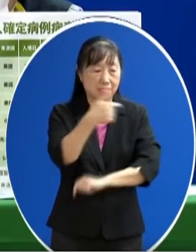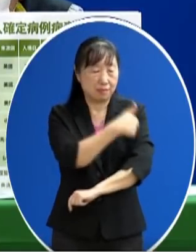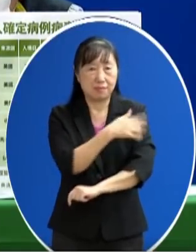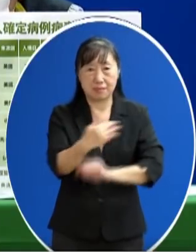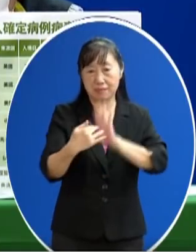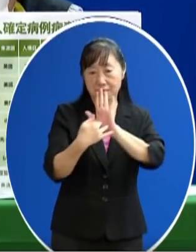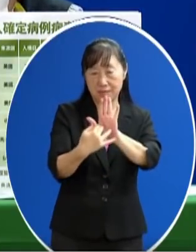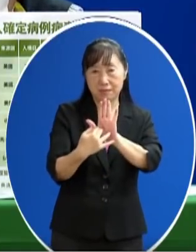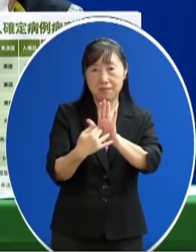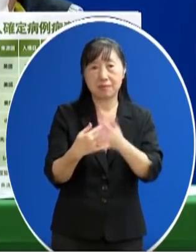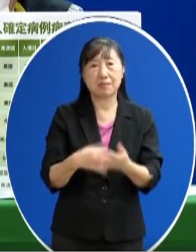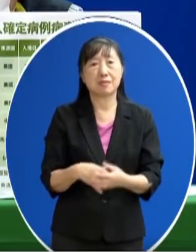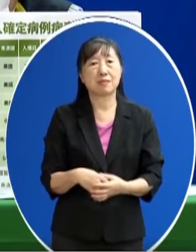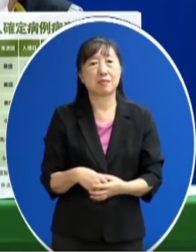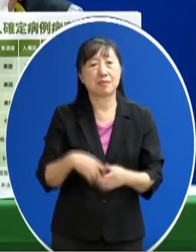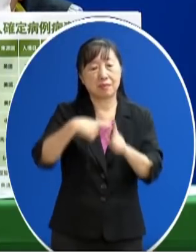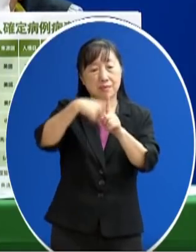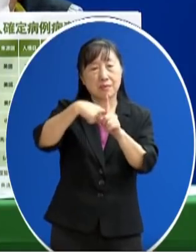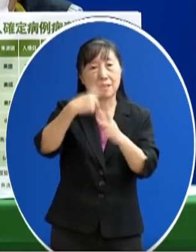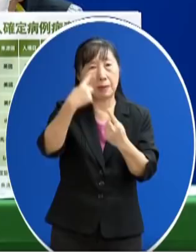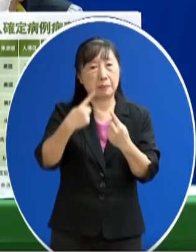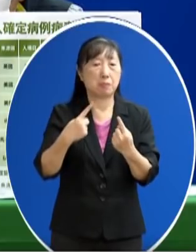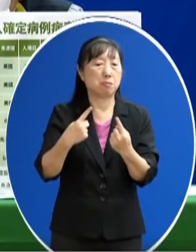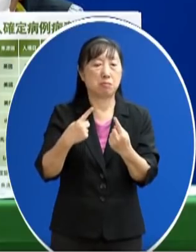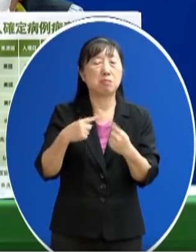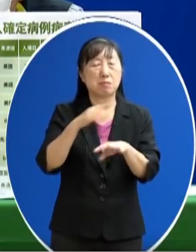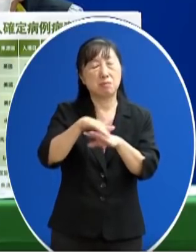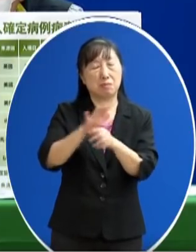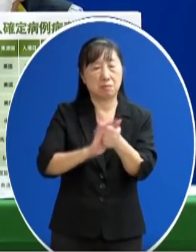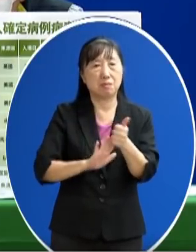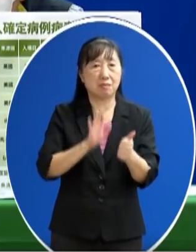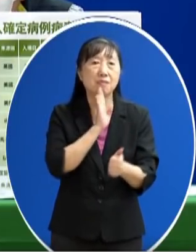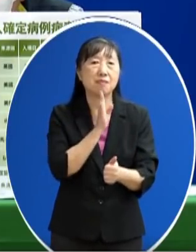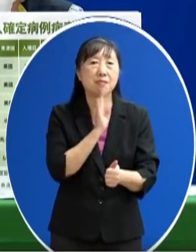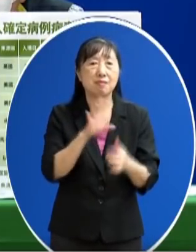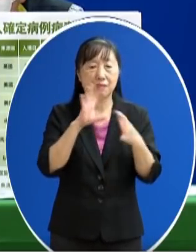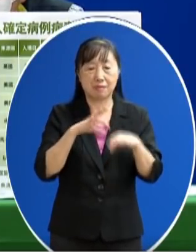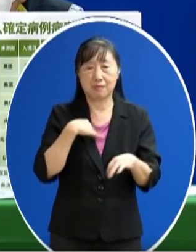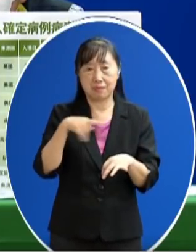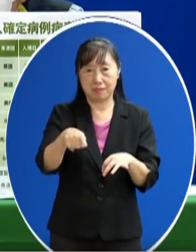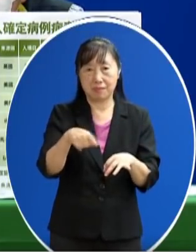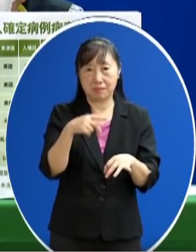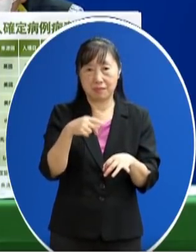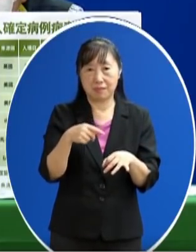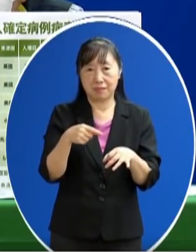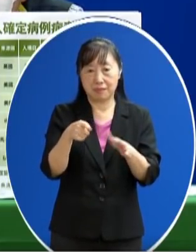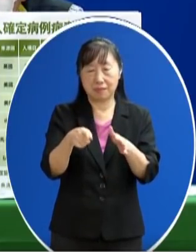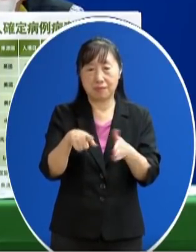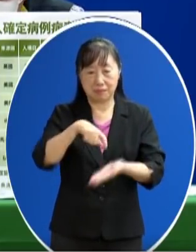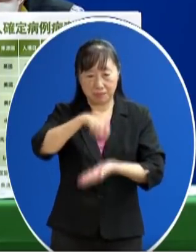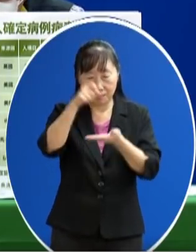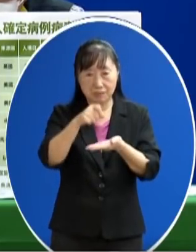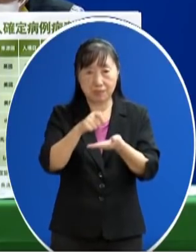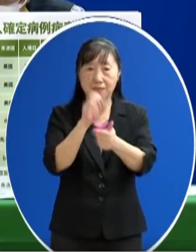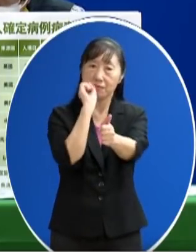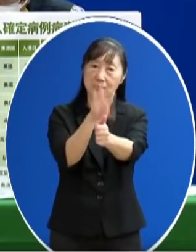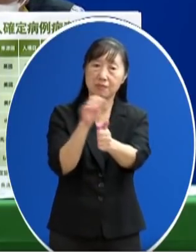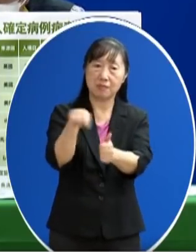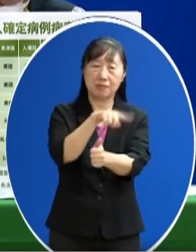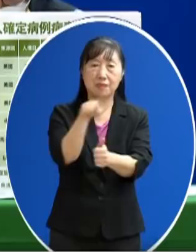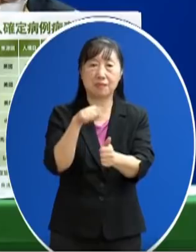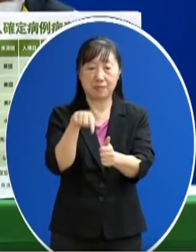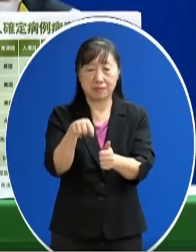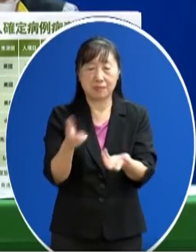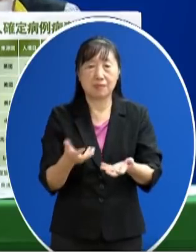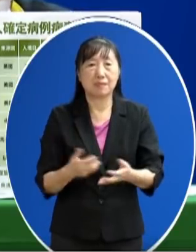个抵抗力都会有一些比较负面的一个影响，所以我们特别还是把它要提出来跟大家做一个报